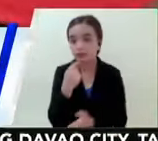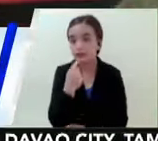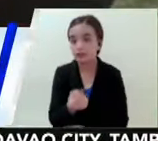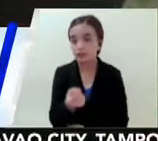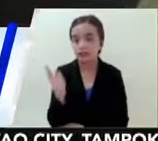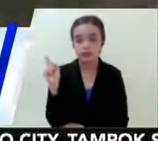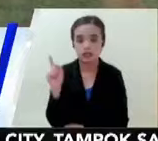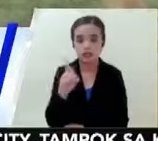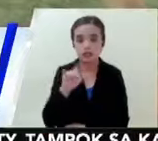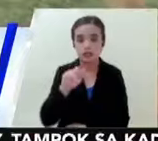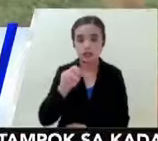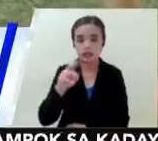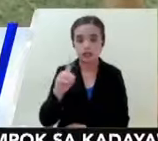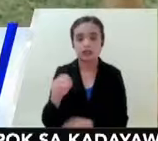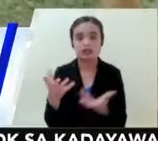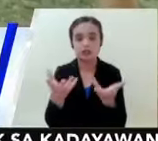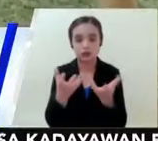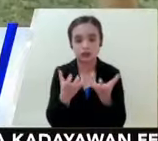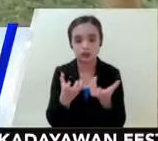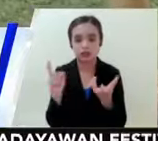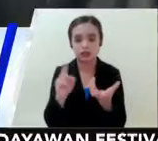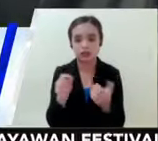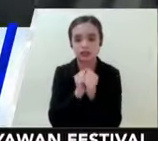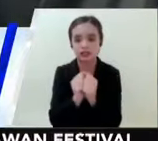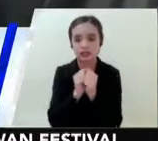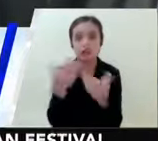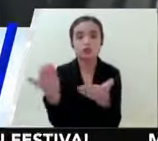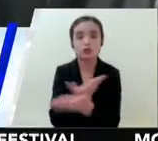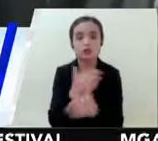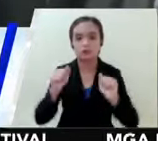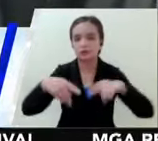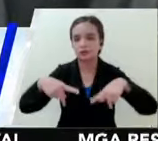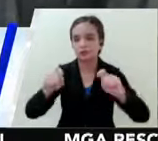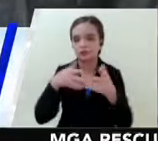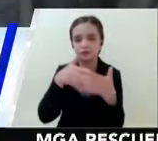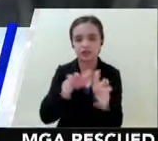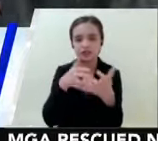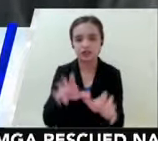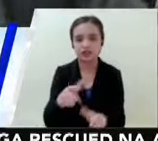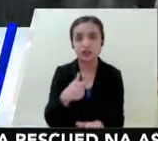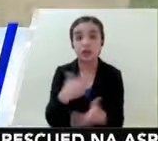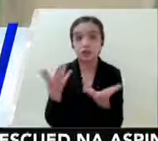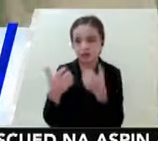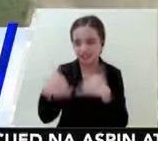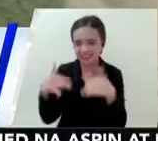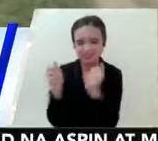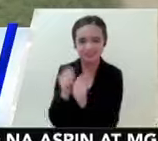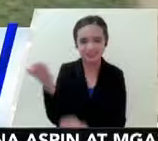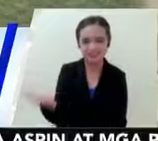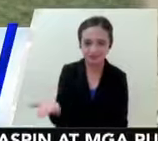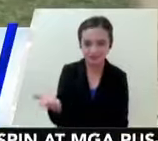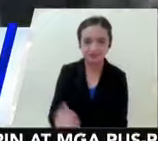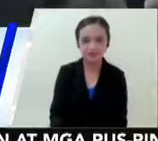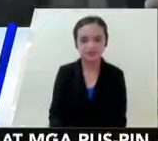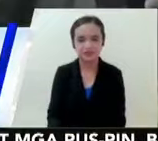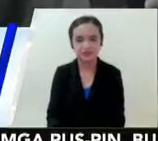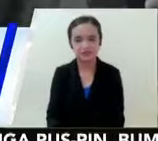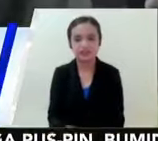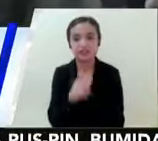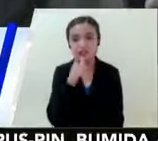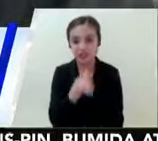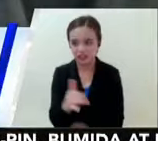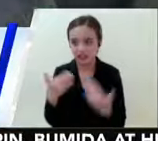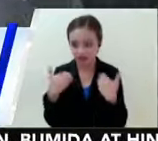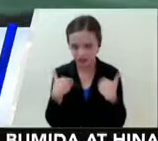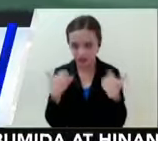na makasama sa kanyang hobby ang new adopted dog. Gusto ko rin siya makalaro. Buti nga, meron na ngayon ako ulit. I'm